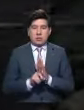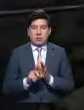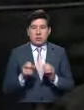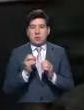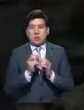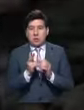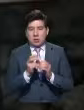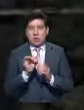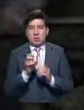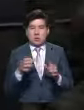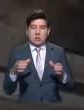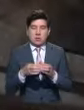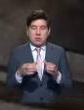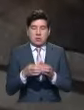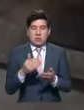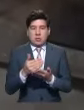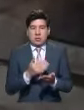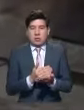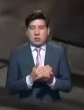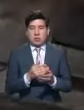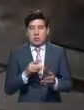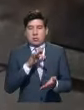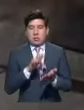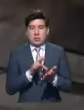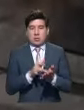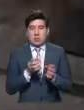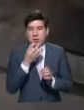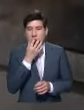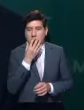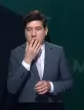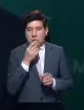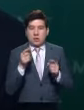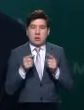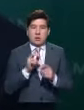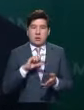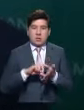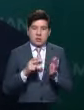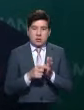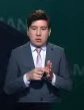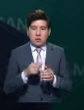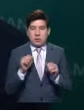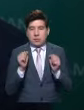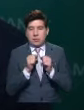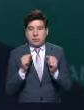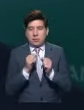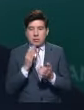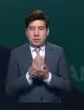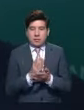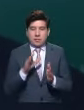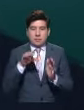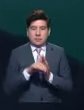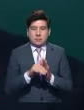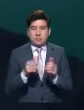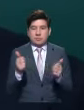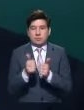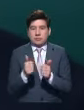шағын қазандық бар. Олар қаладағы үйлерді жылыта алмайды. Пәтерлер суық. жылу мәселесі бойынша көп сұрақ келеді. Көршілерім